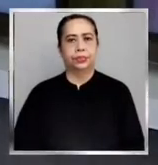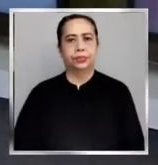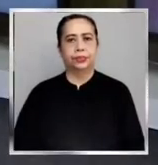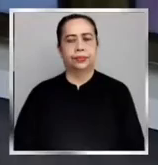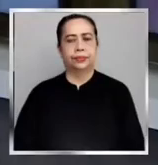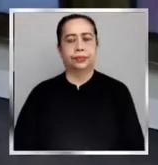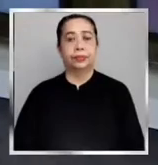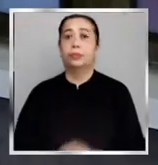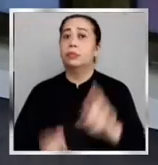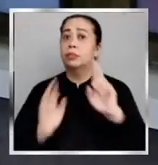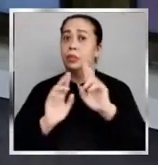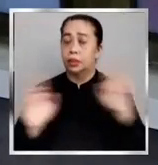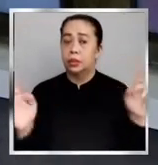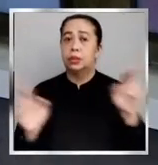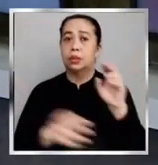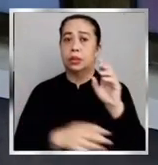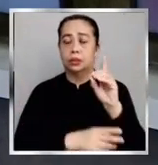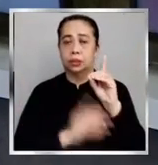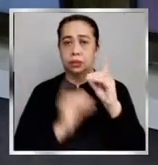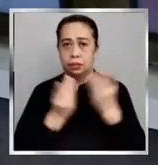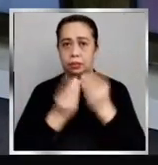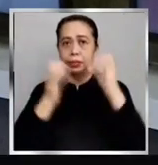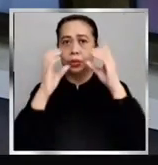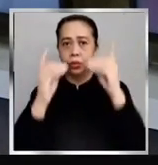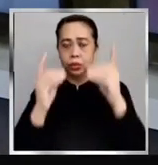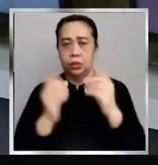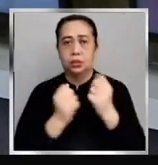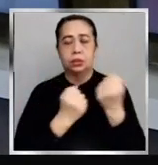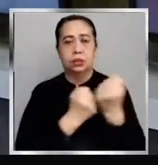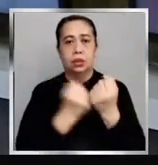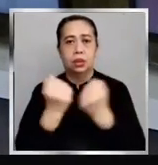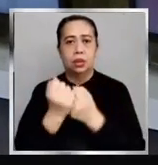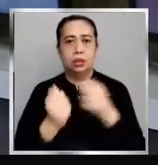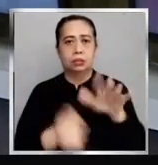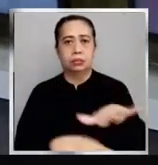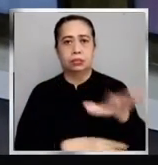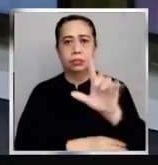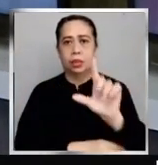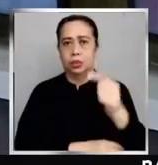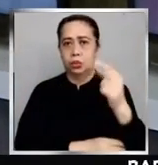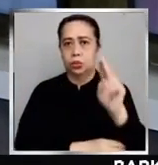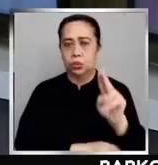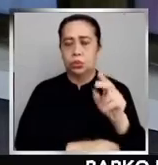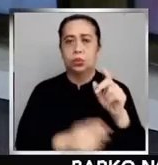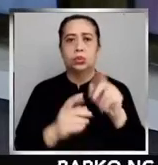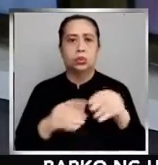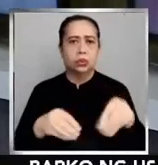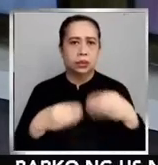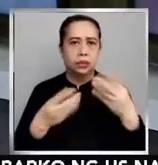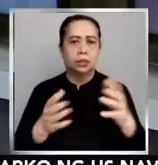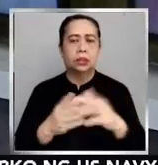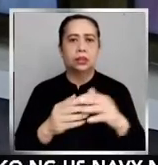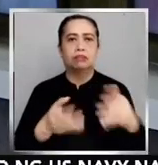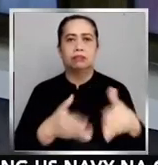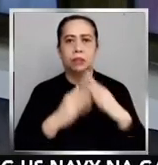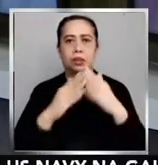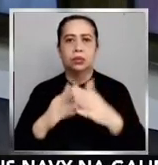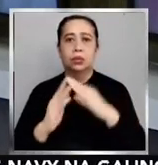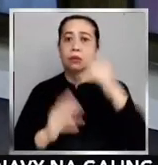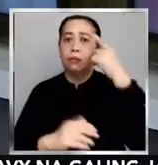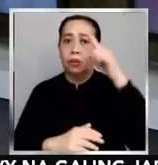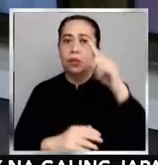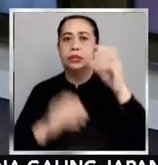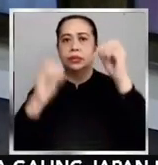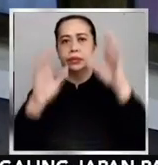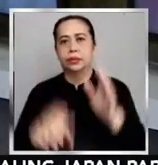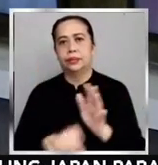Handa raw ang Department of Education na makipagtulungan sa mga lokal na pamahalaan para makapagbigay ng pabahay sa mga guro. Katulad na lang